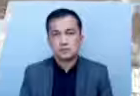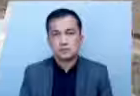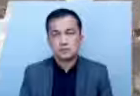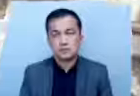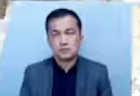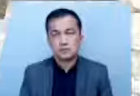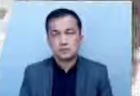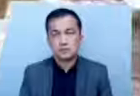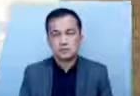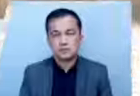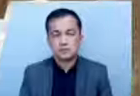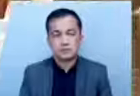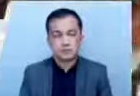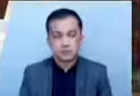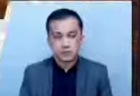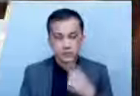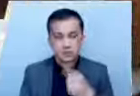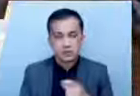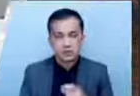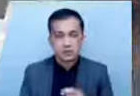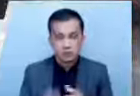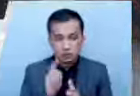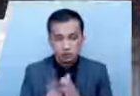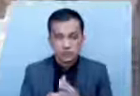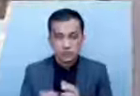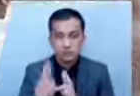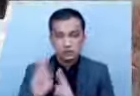Na agad nirespondihan ng mga medik.